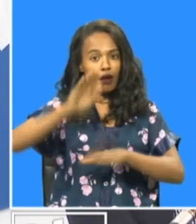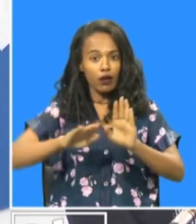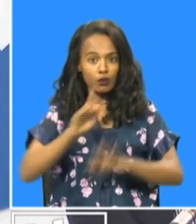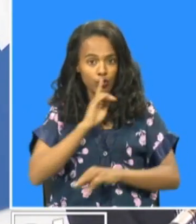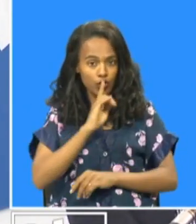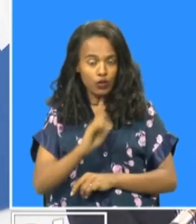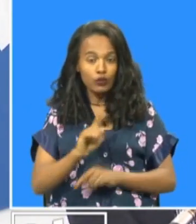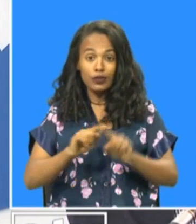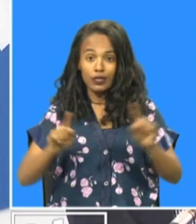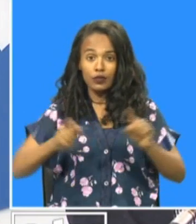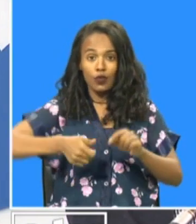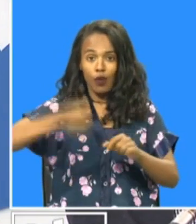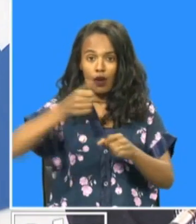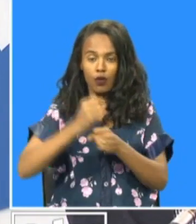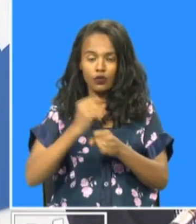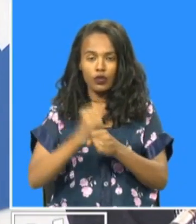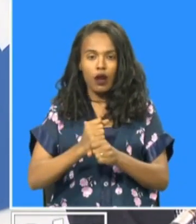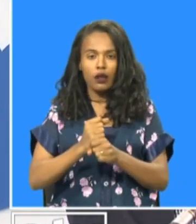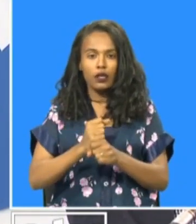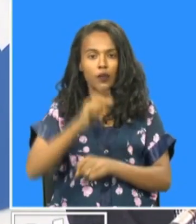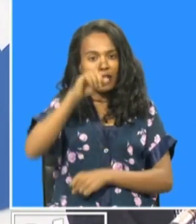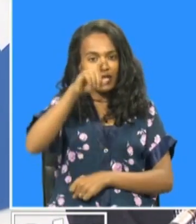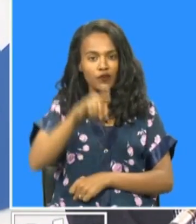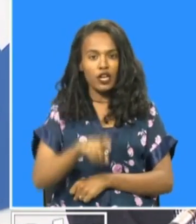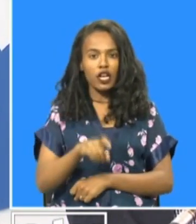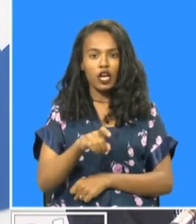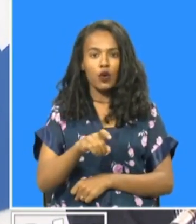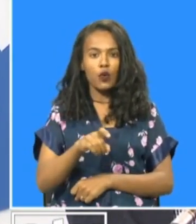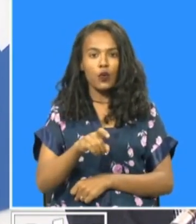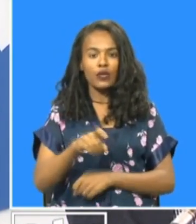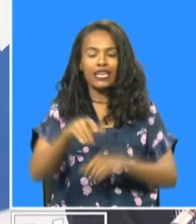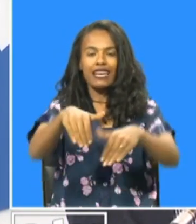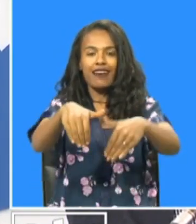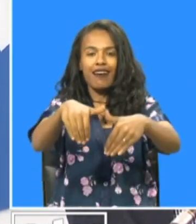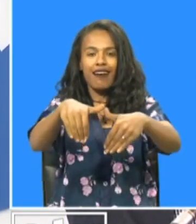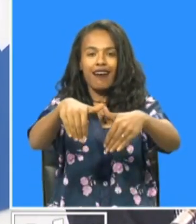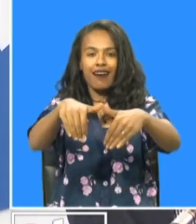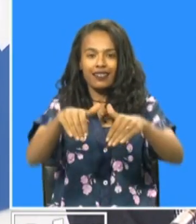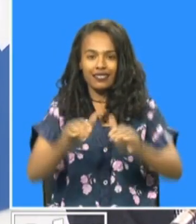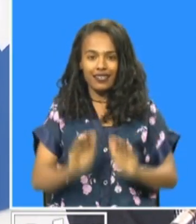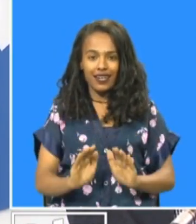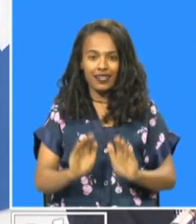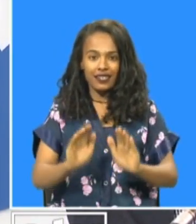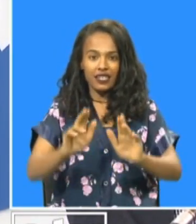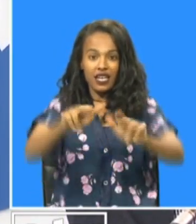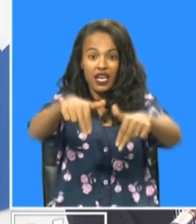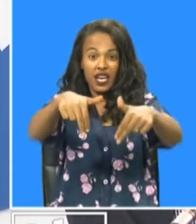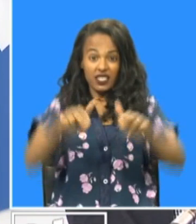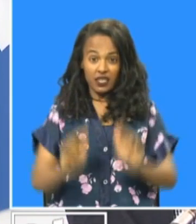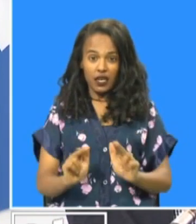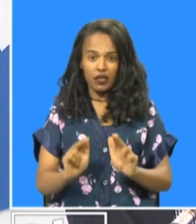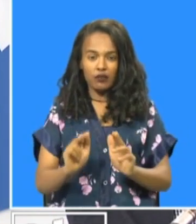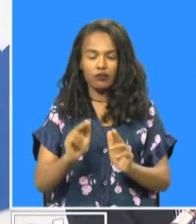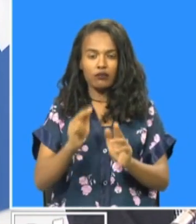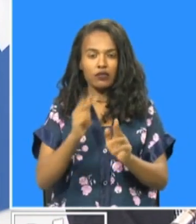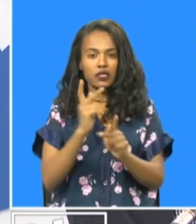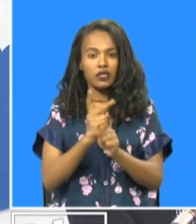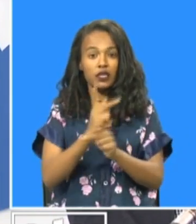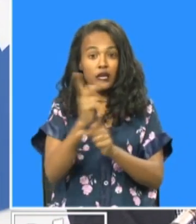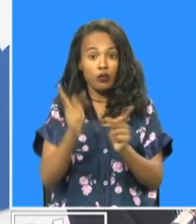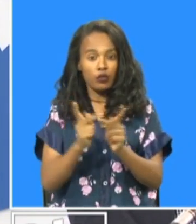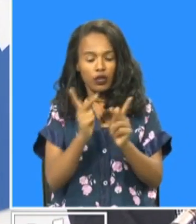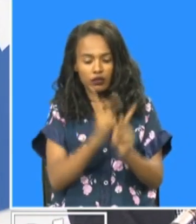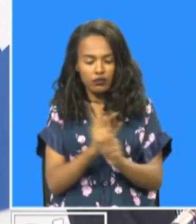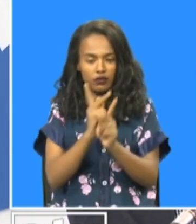ነገር ግን ዋናው ስራ የሚያስፈልገው የአስክሬን በትክክለኛ ሁኔታ